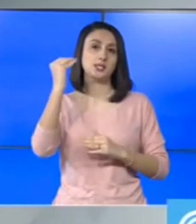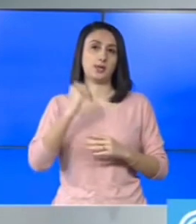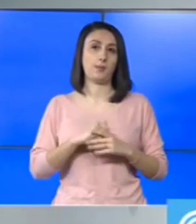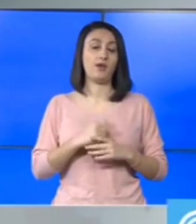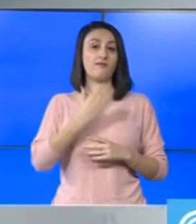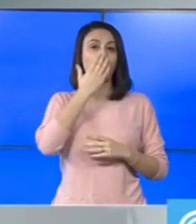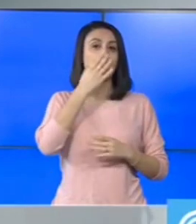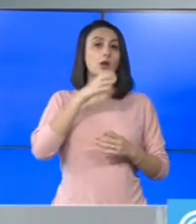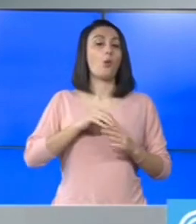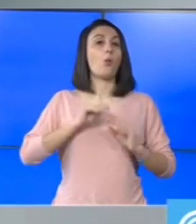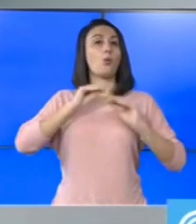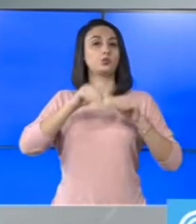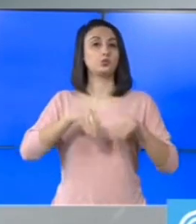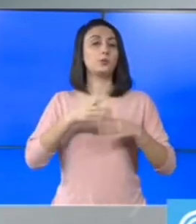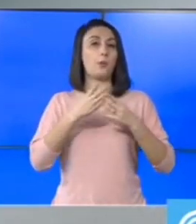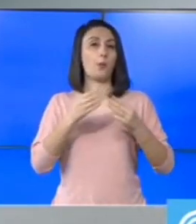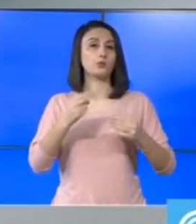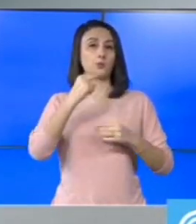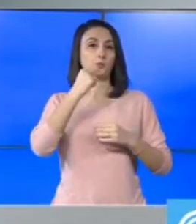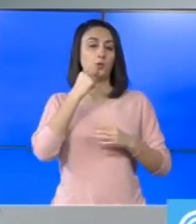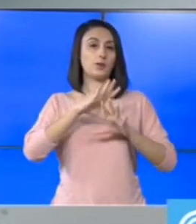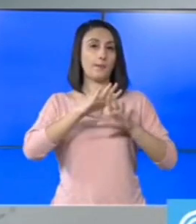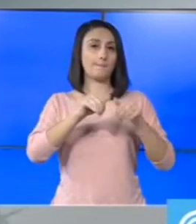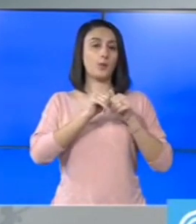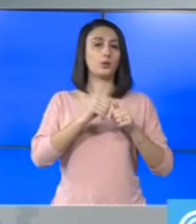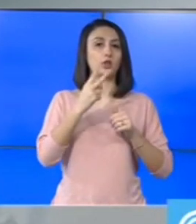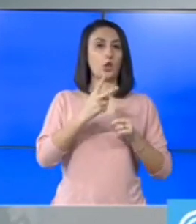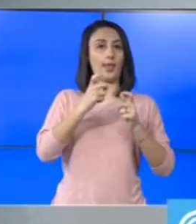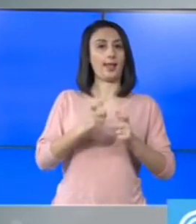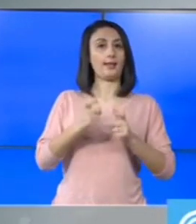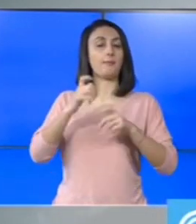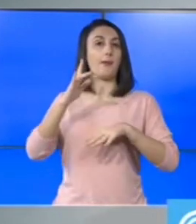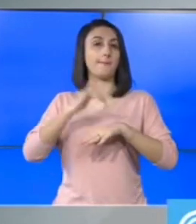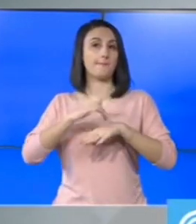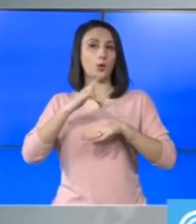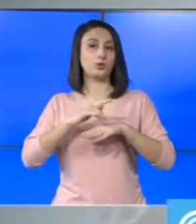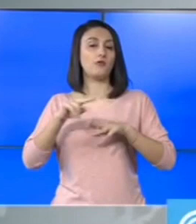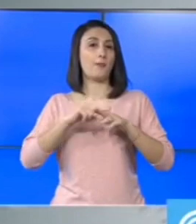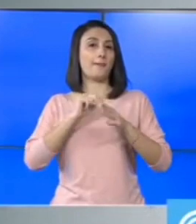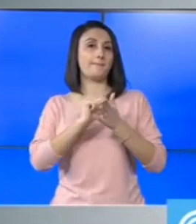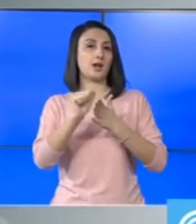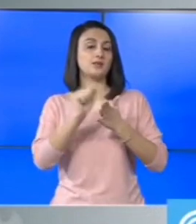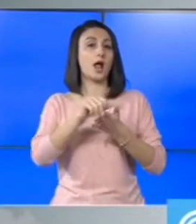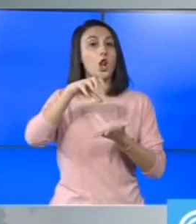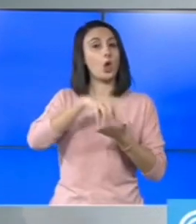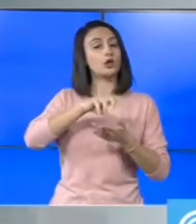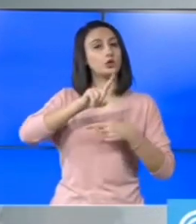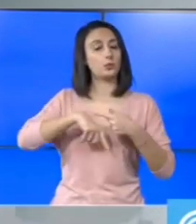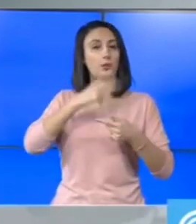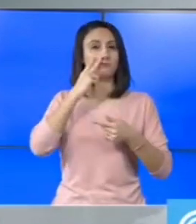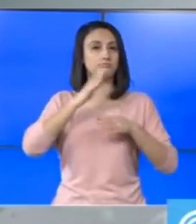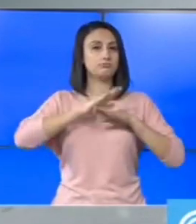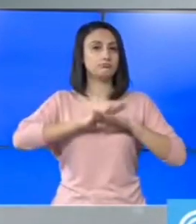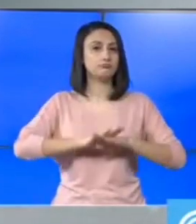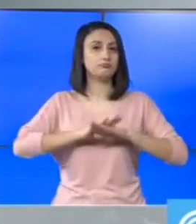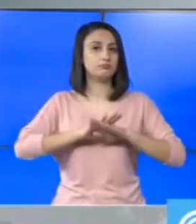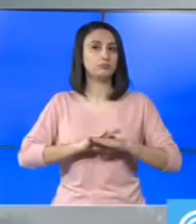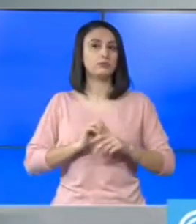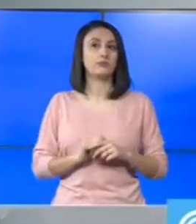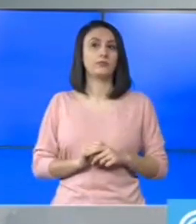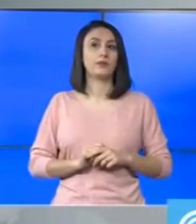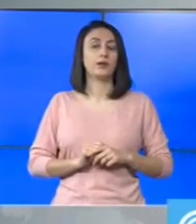la fața locului au mers mai mulți polițiști împreună cu două echipaje medicale potrivit presei locale după aplicarea manevrelor de resuscitare